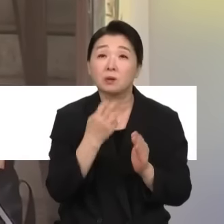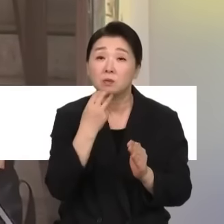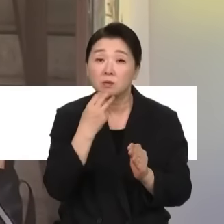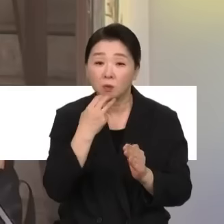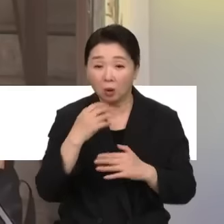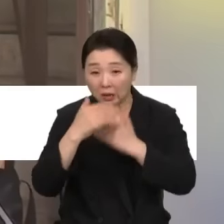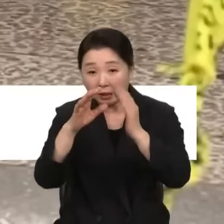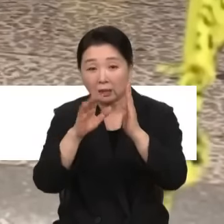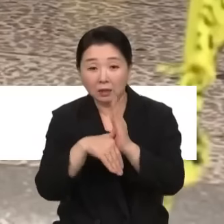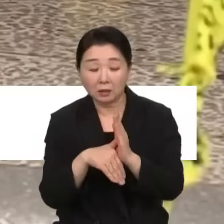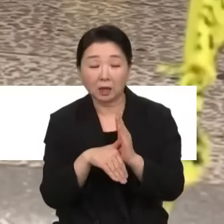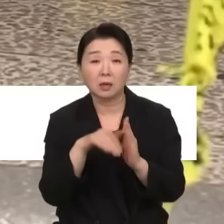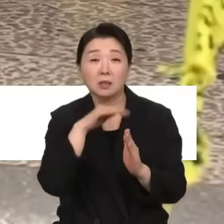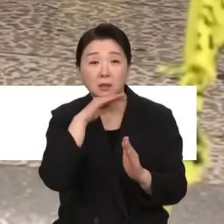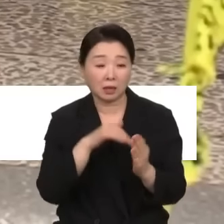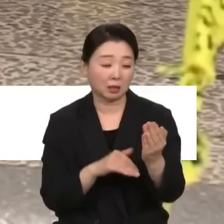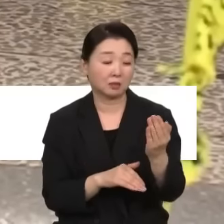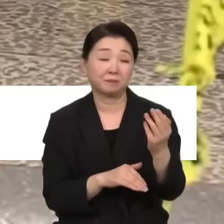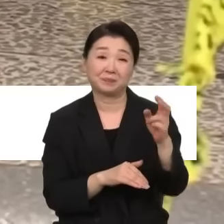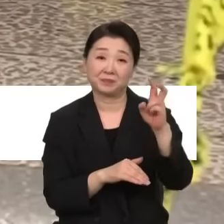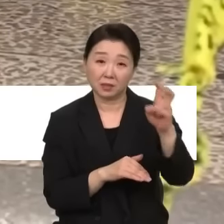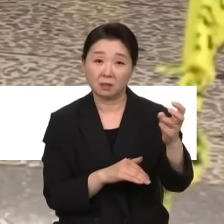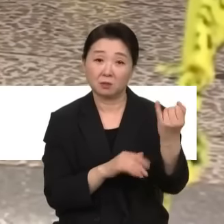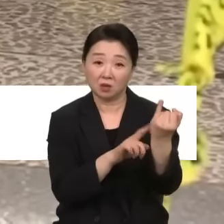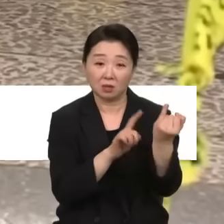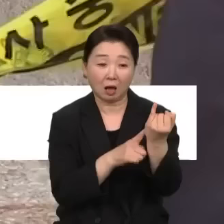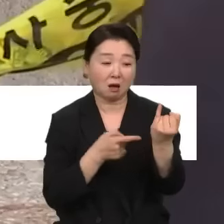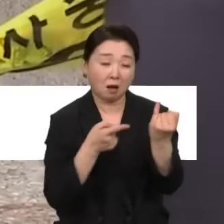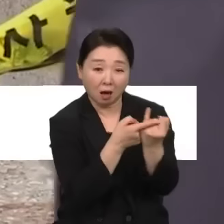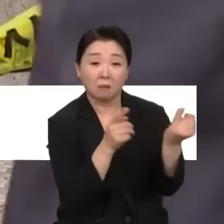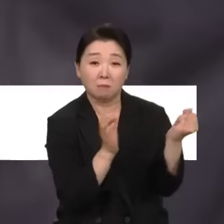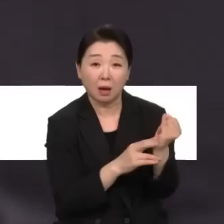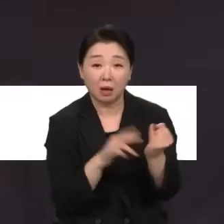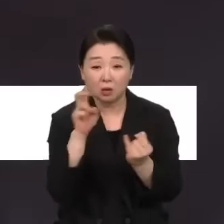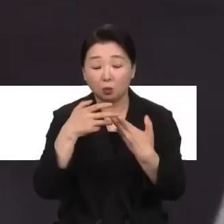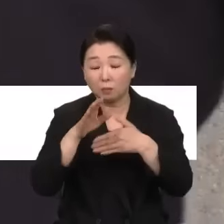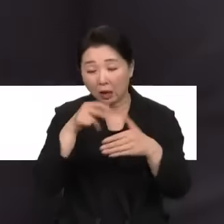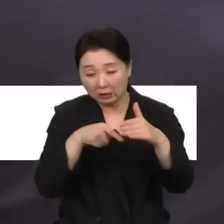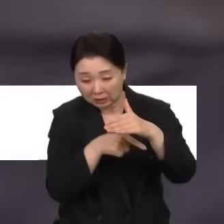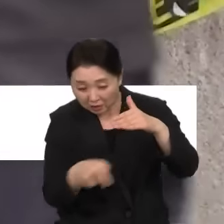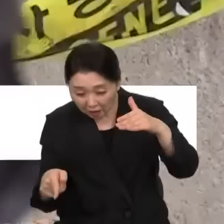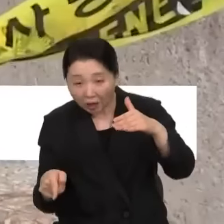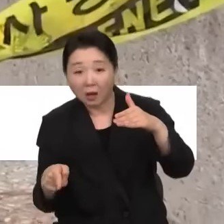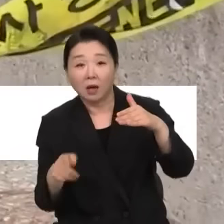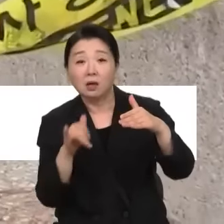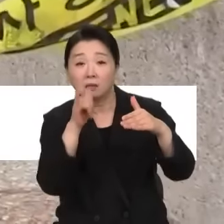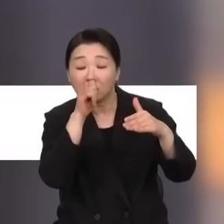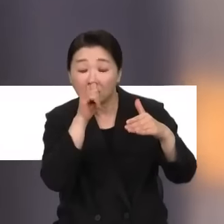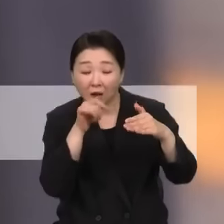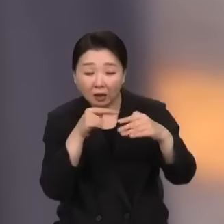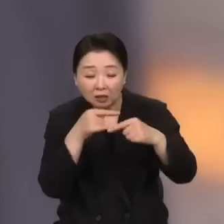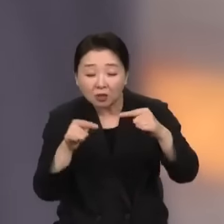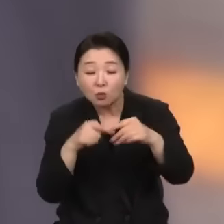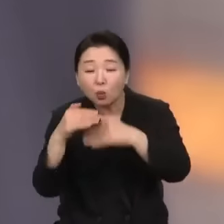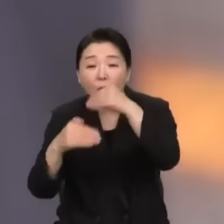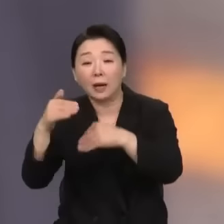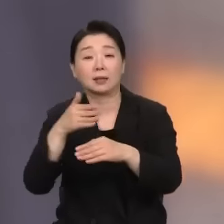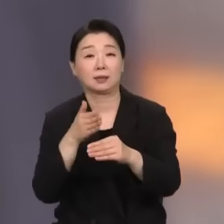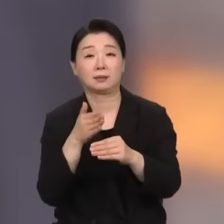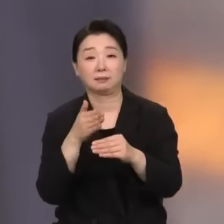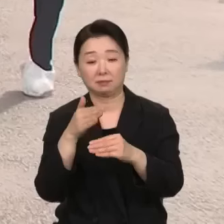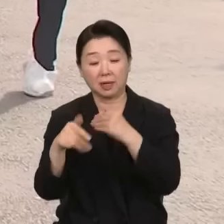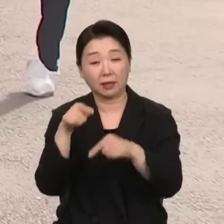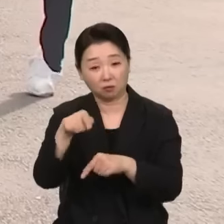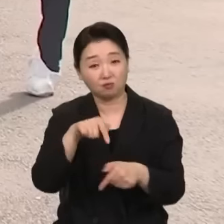계단에서 20대 여성 A씨가 흉기에 찔렸습니다. 노래방이 있는 지하 1층에서 1층으로 올라오는